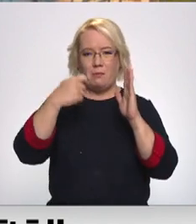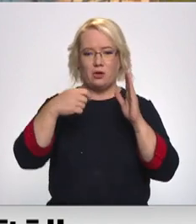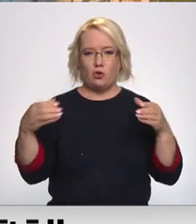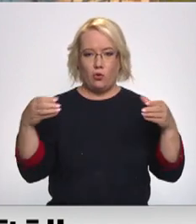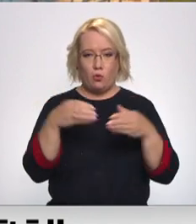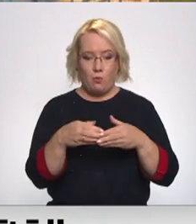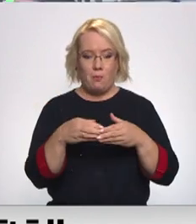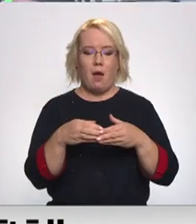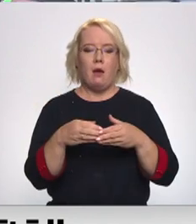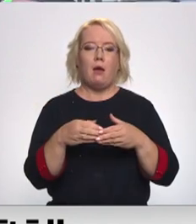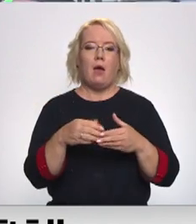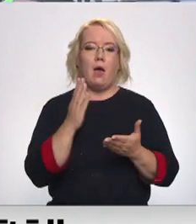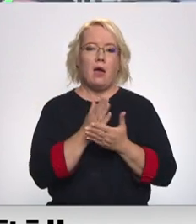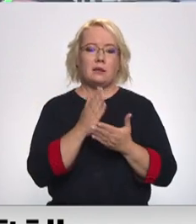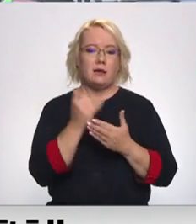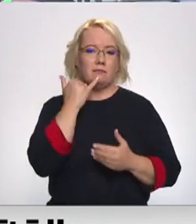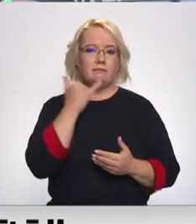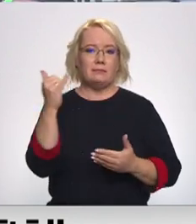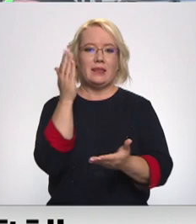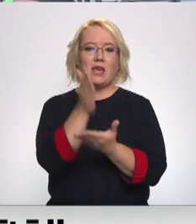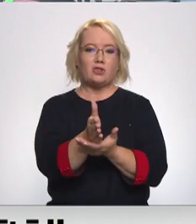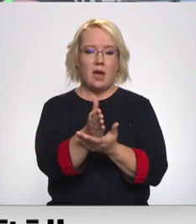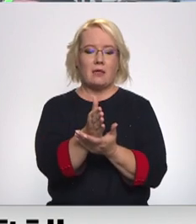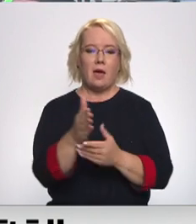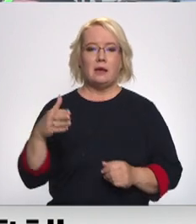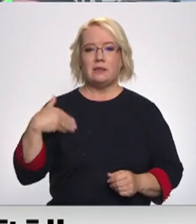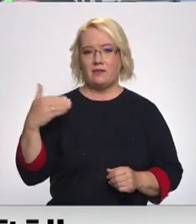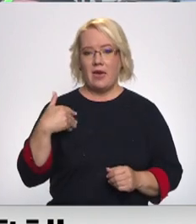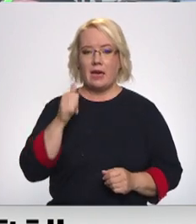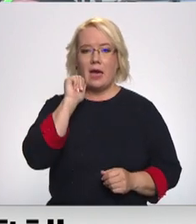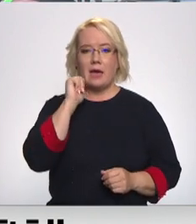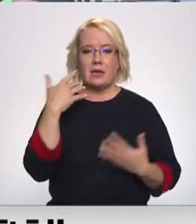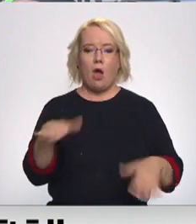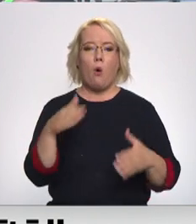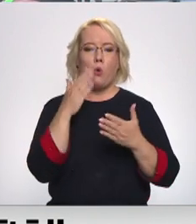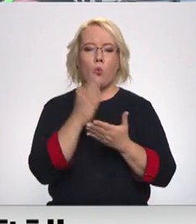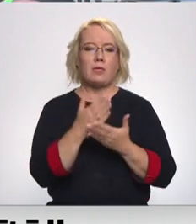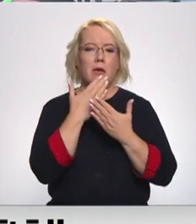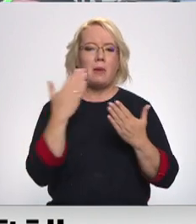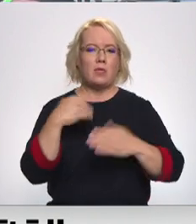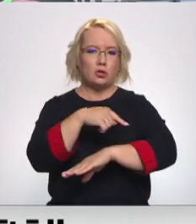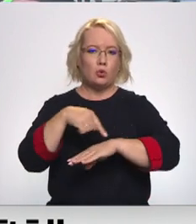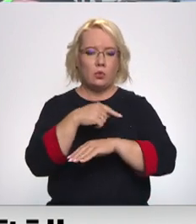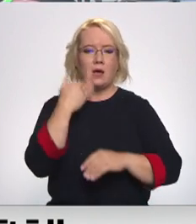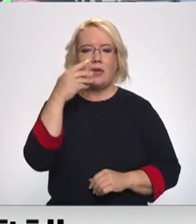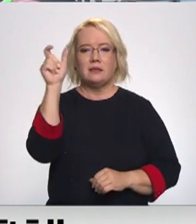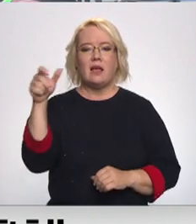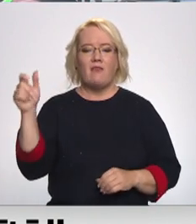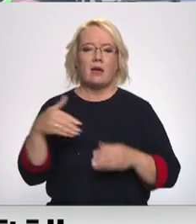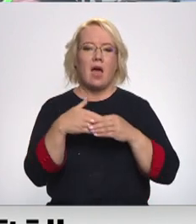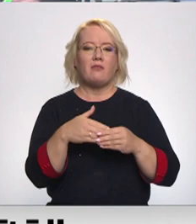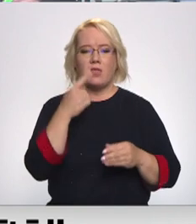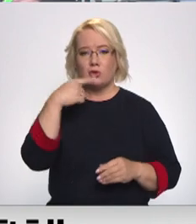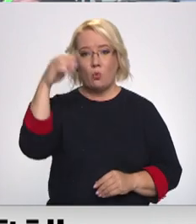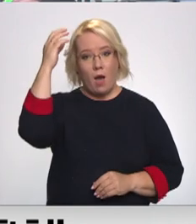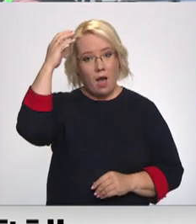Olofs Peršavits. Esam sazinājušies tiešādē. Sveiki! Ina, Rit, tātad pēdējās stundas, kad cilvēki var klātienē atvadīties no